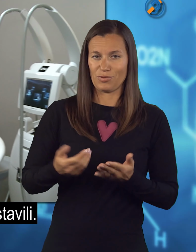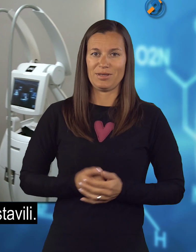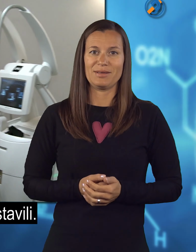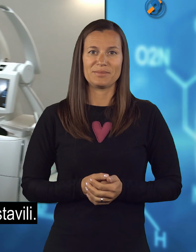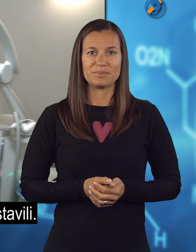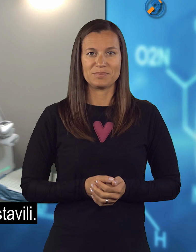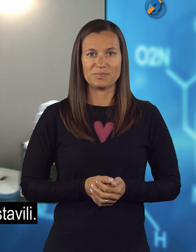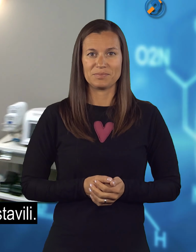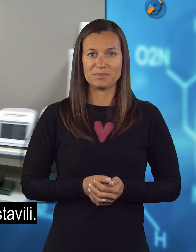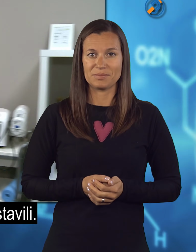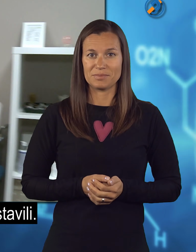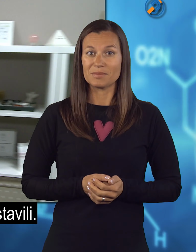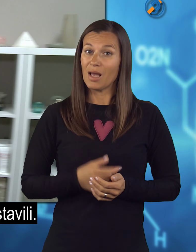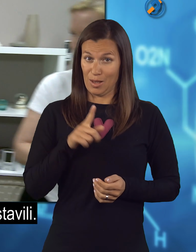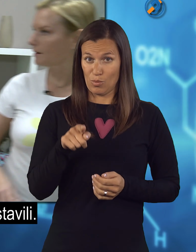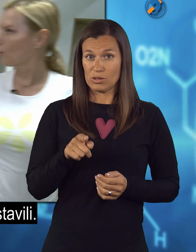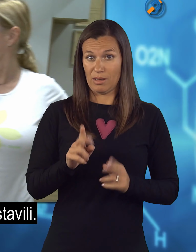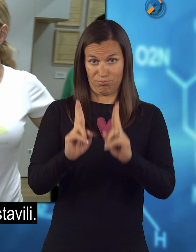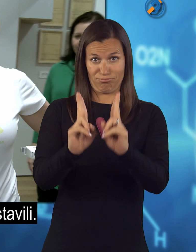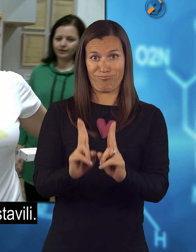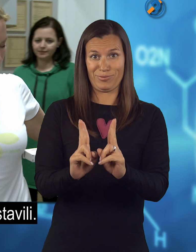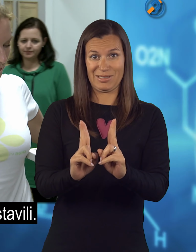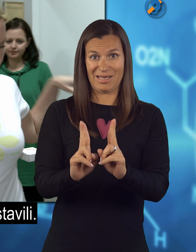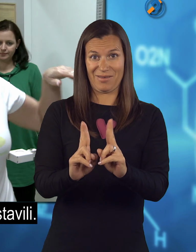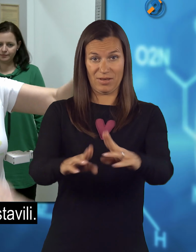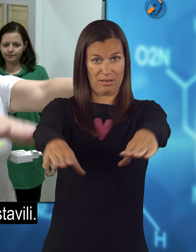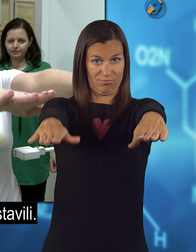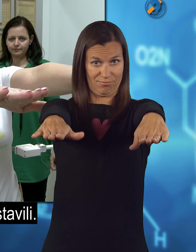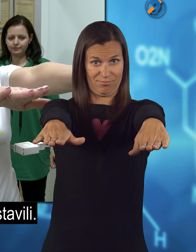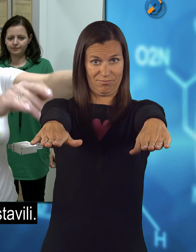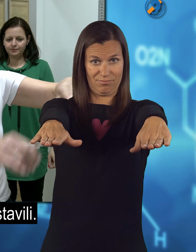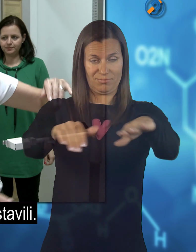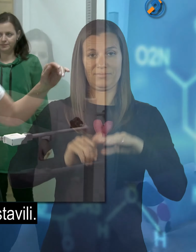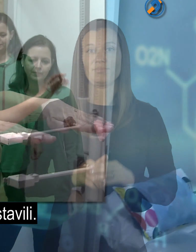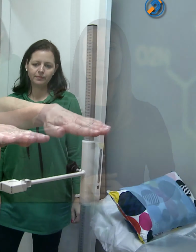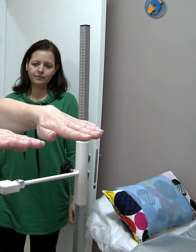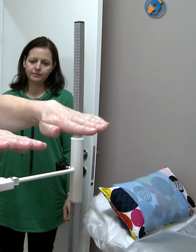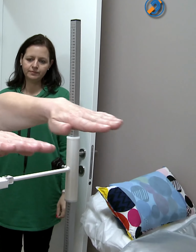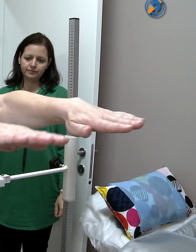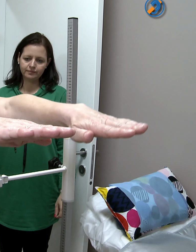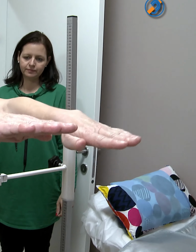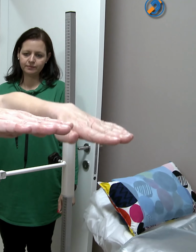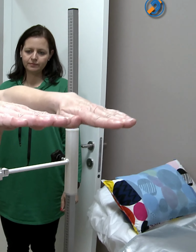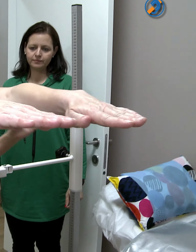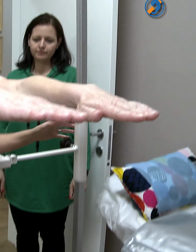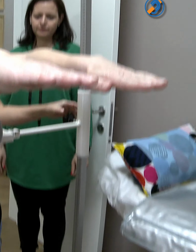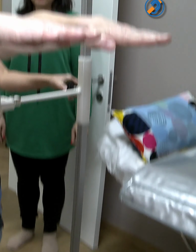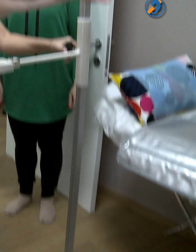Izvolite, se boste takole postavili, takole.